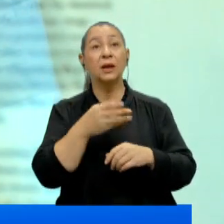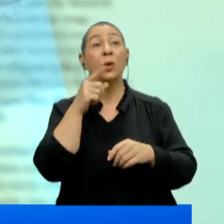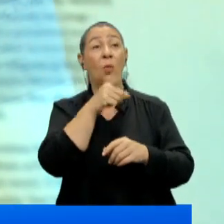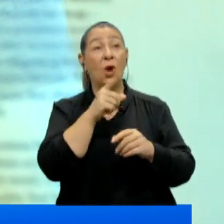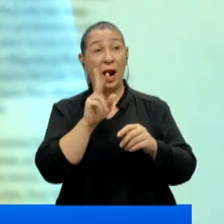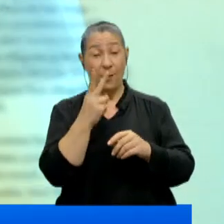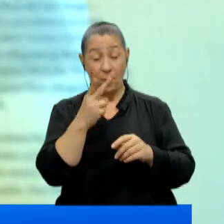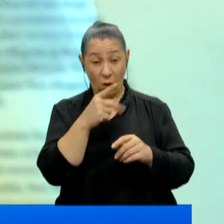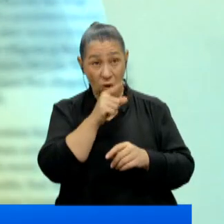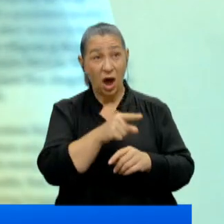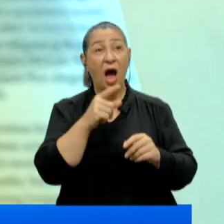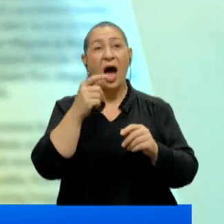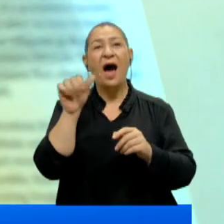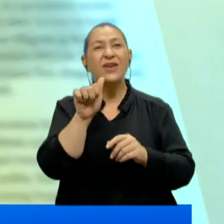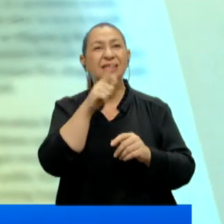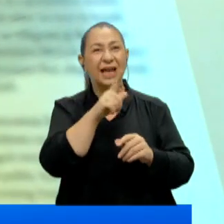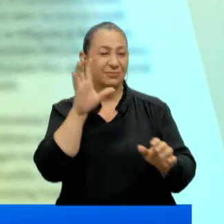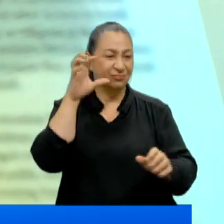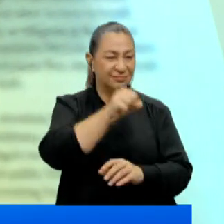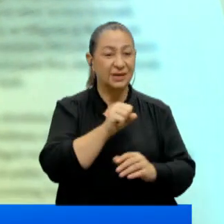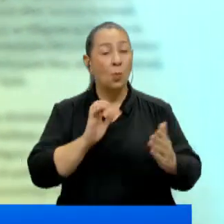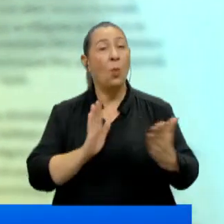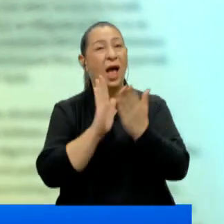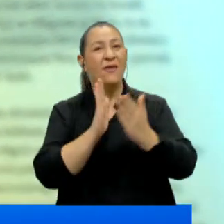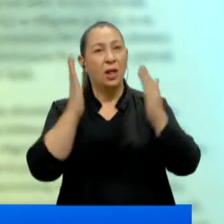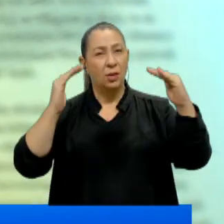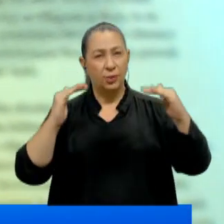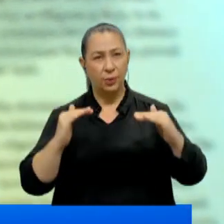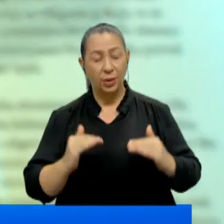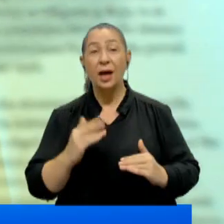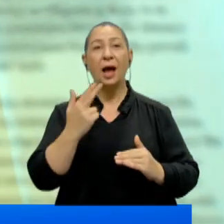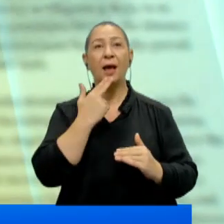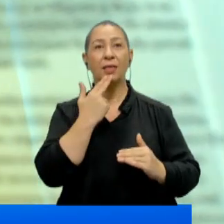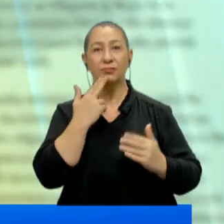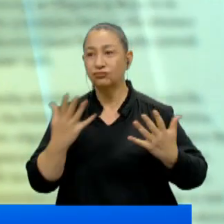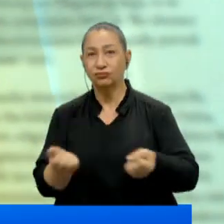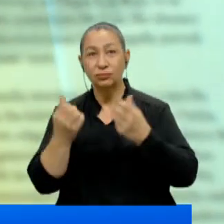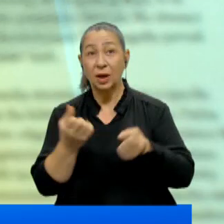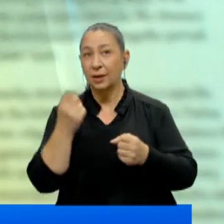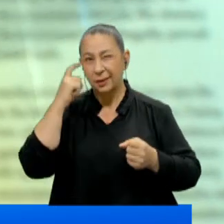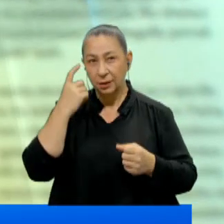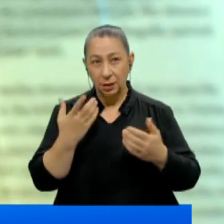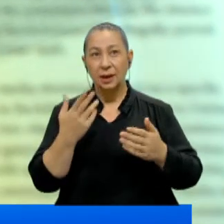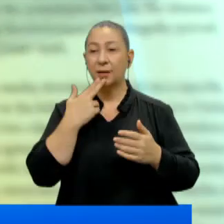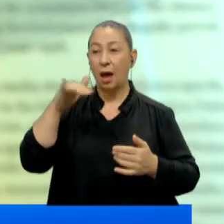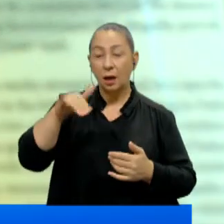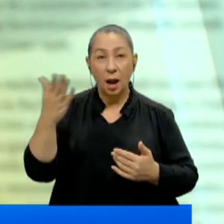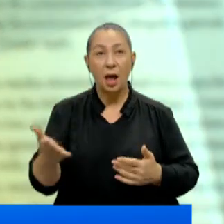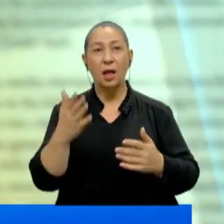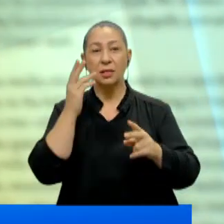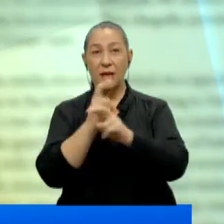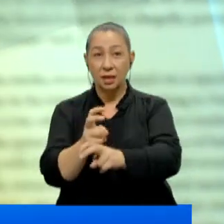WikiLeaks'teki raporda Afganistan işgalini, muhalefeti azaltmak için feminizm kullanılması öneriliyor. Kadın haklarına